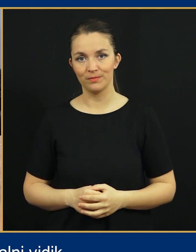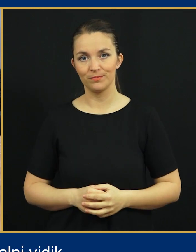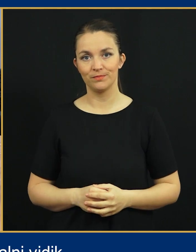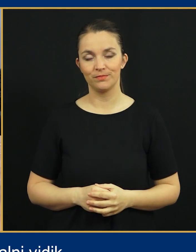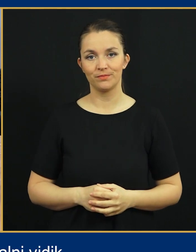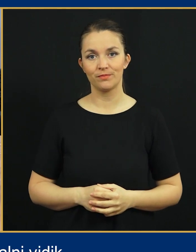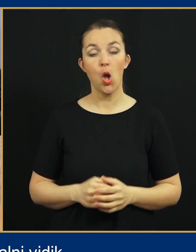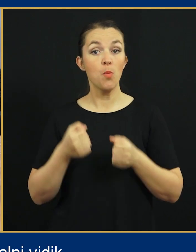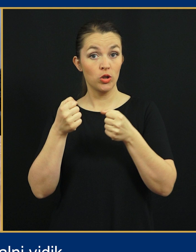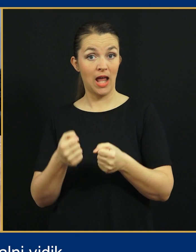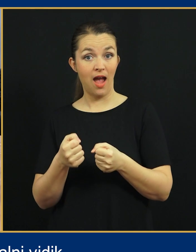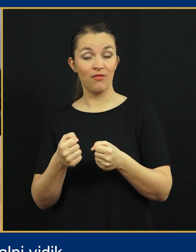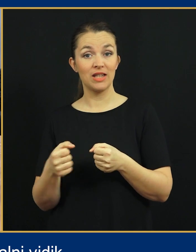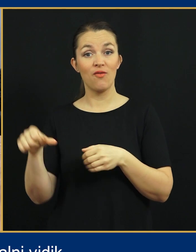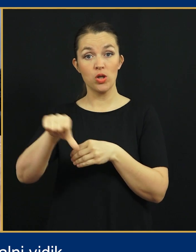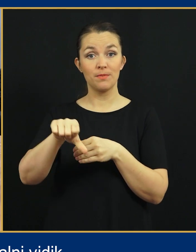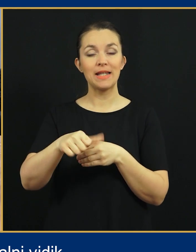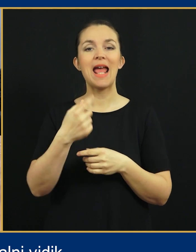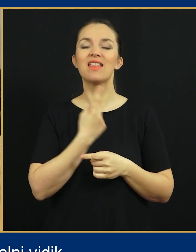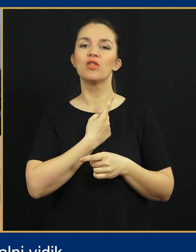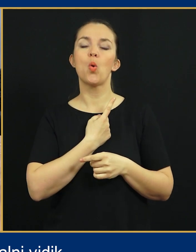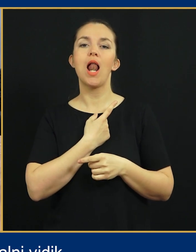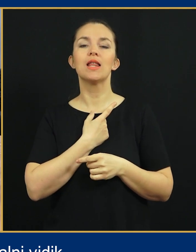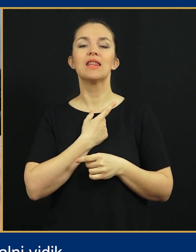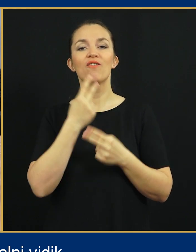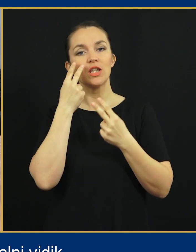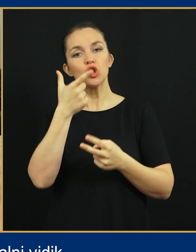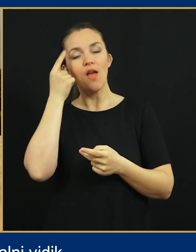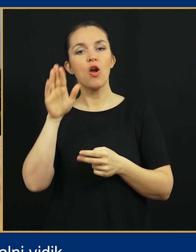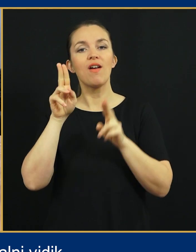Postaviti v ospredje individualni vidik človekove varnosti,